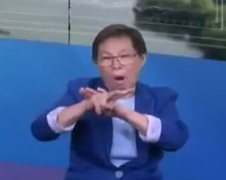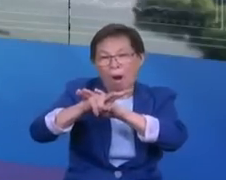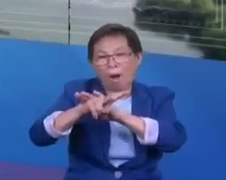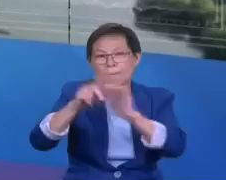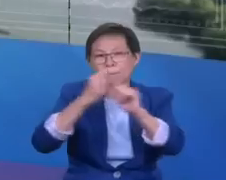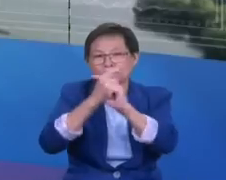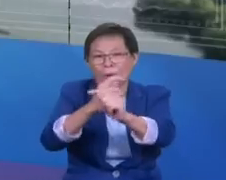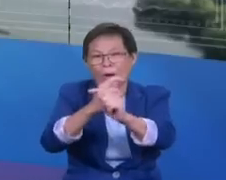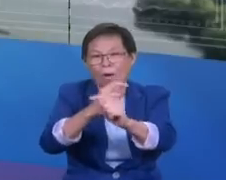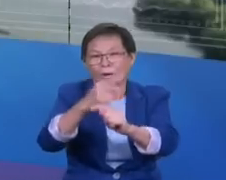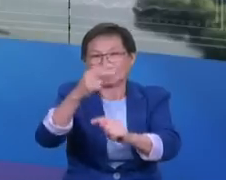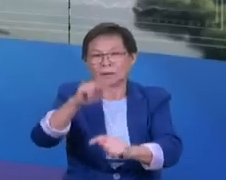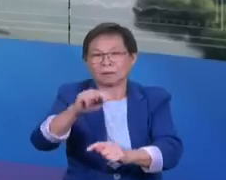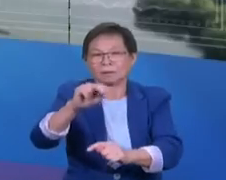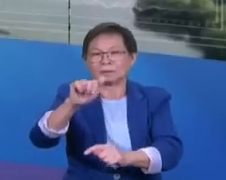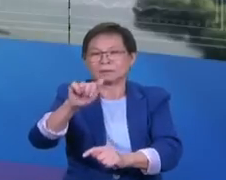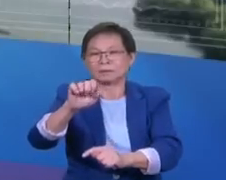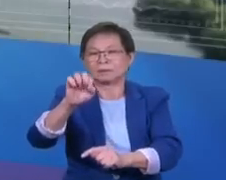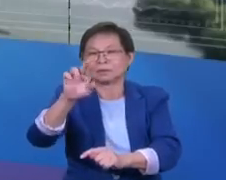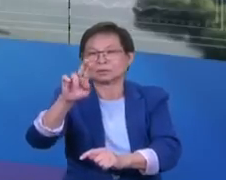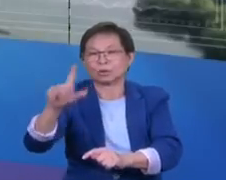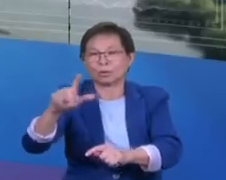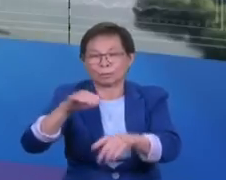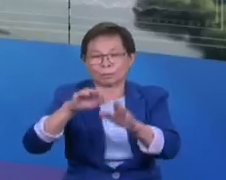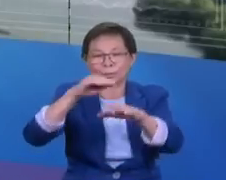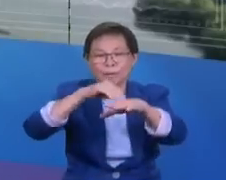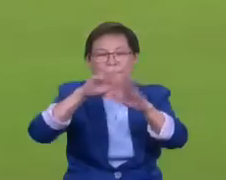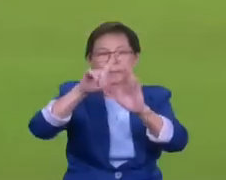nazirul Naim cheik Hashim pada minit